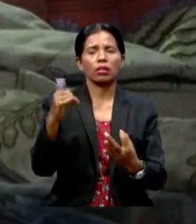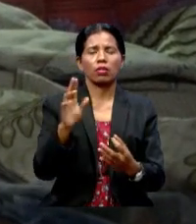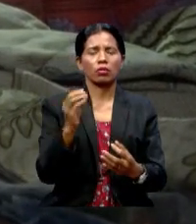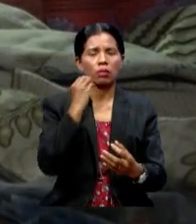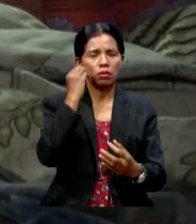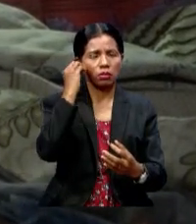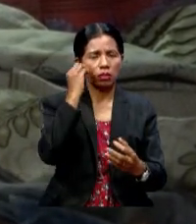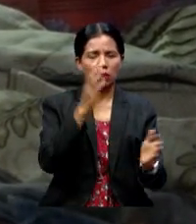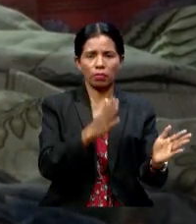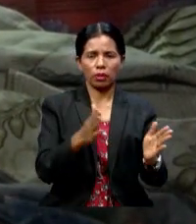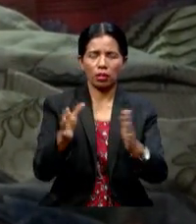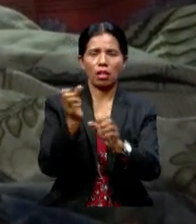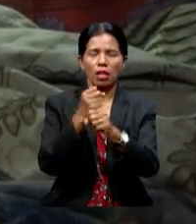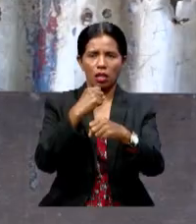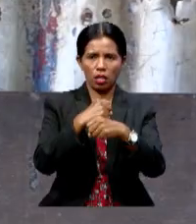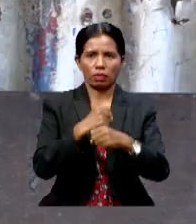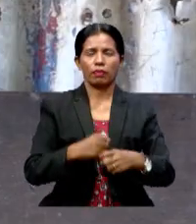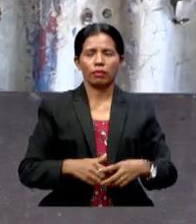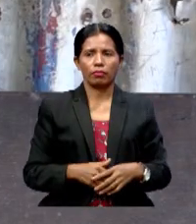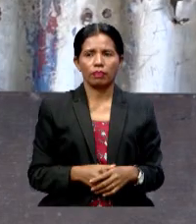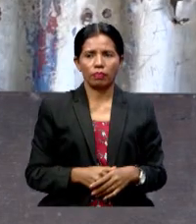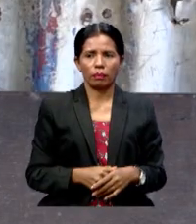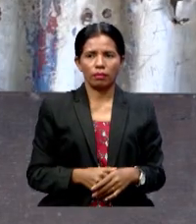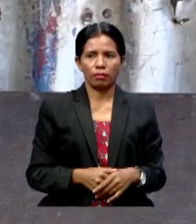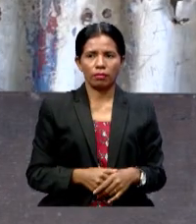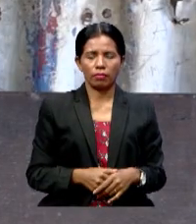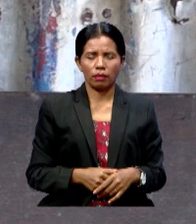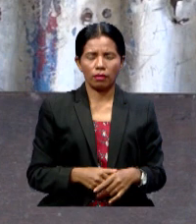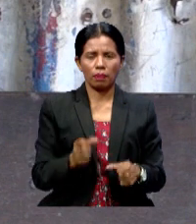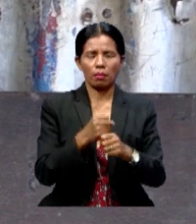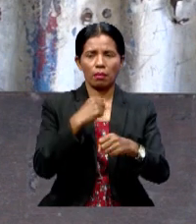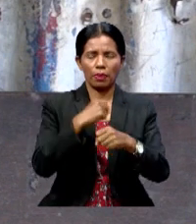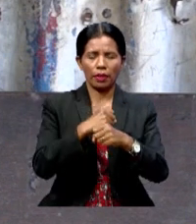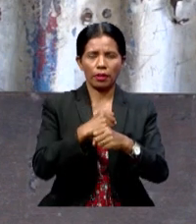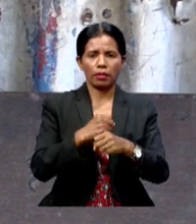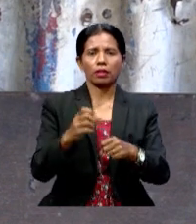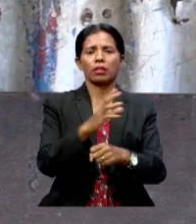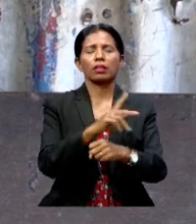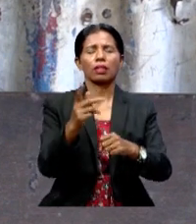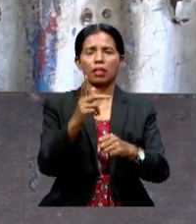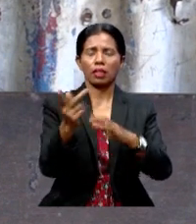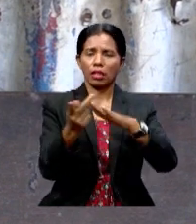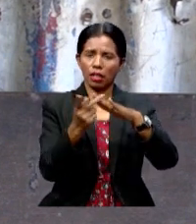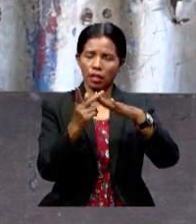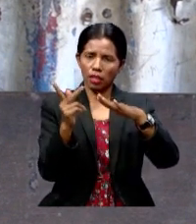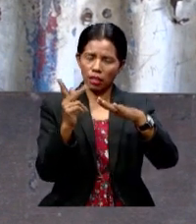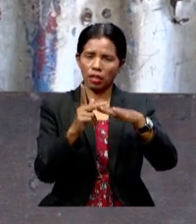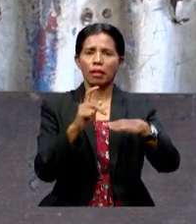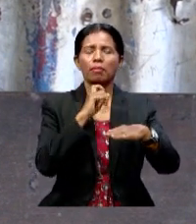iha processo construção. Kale pisi